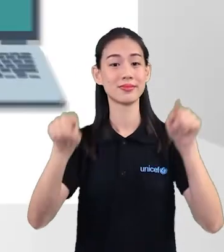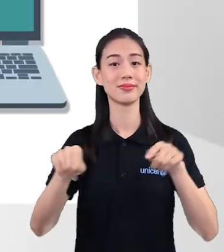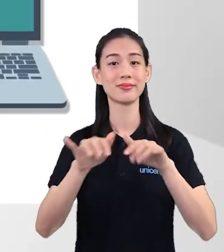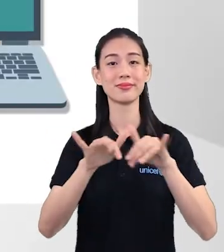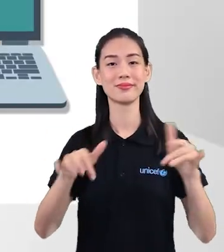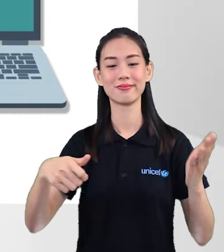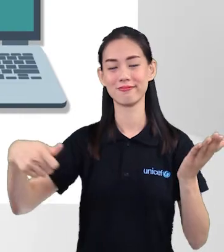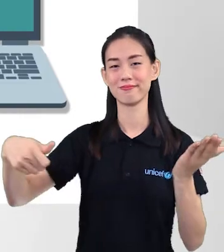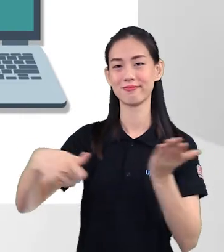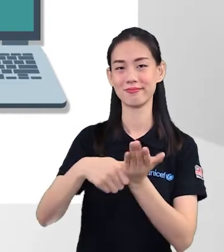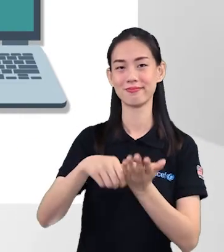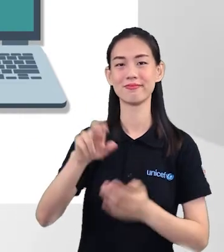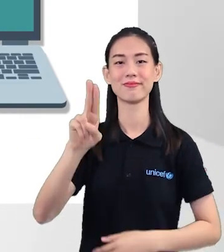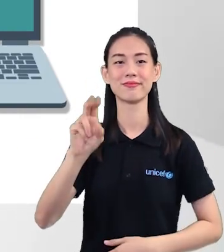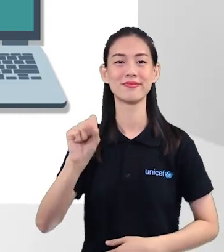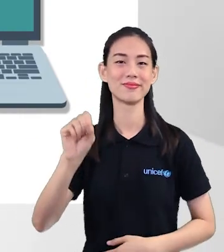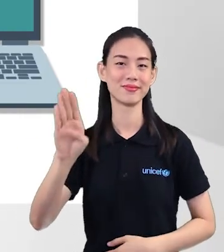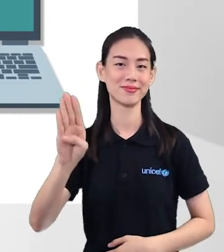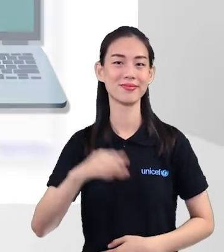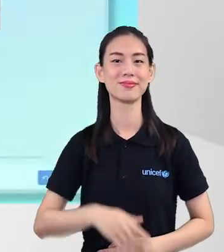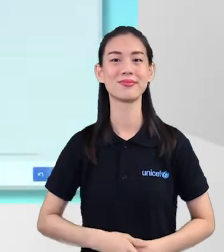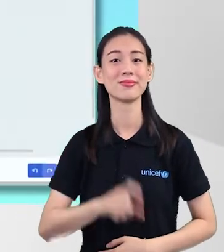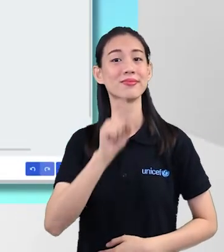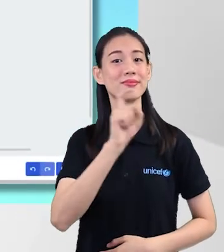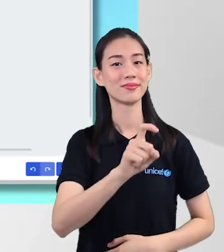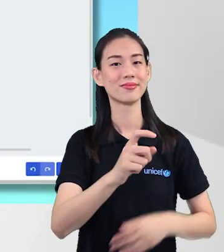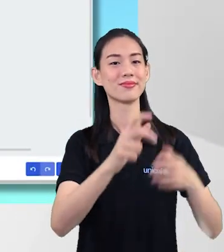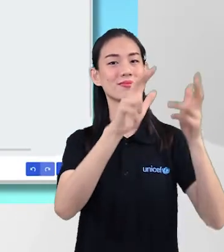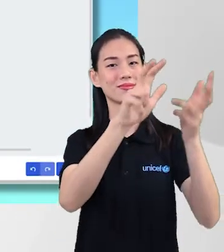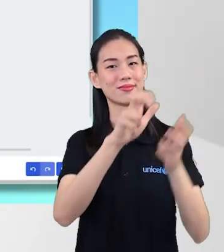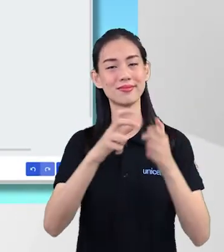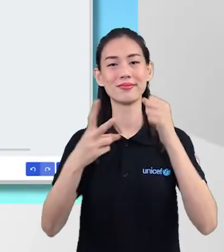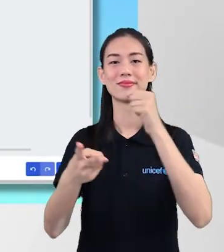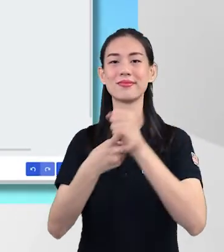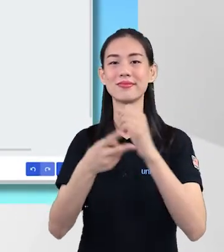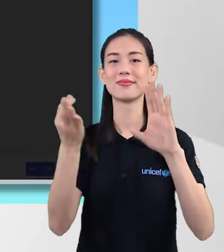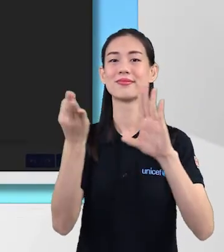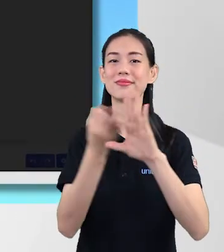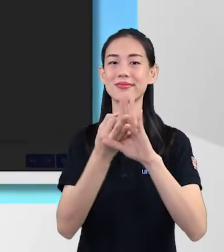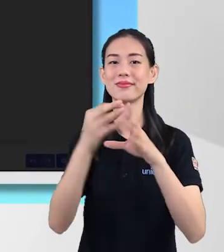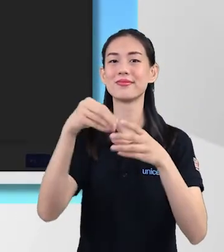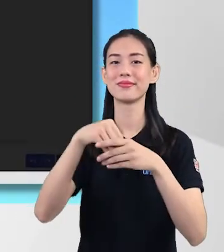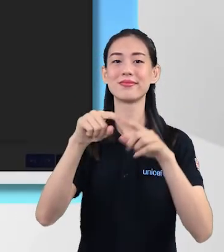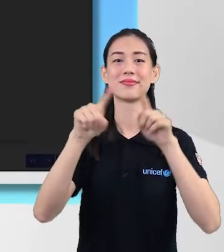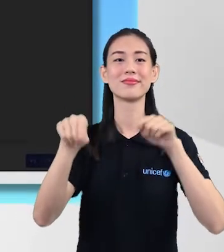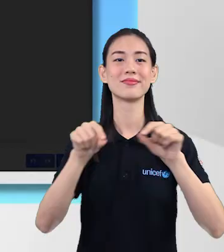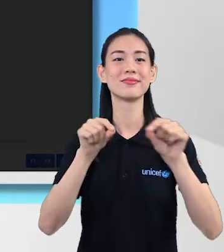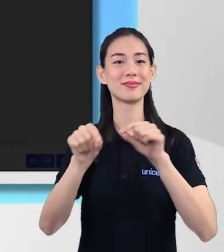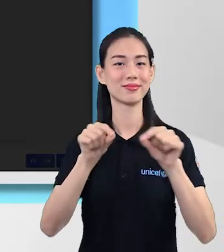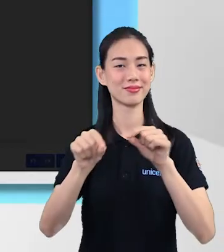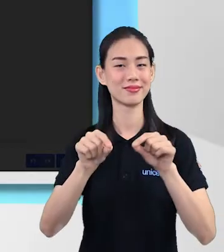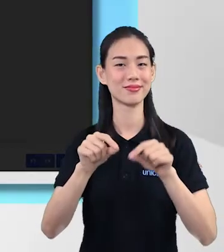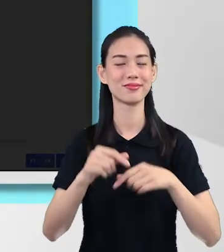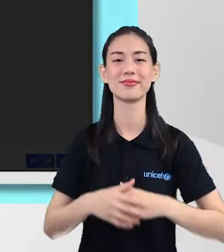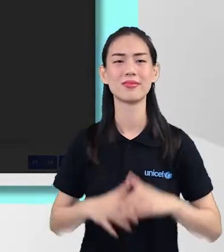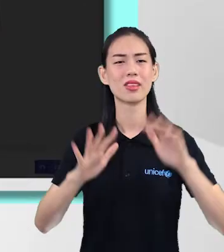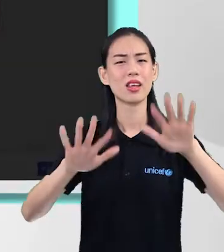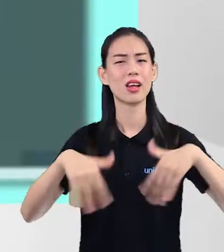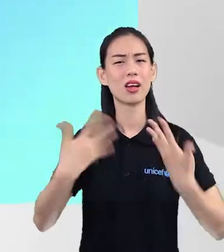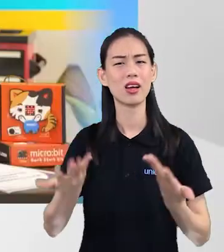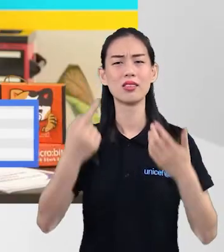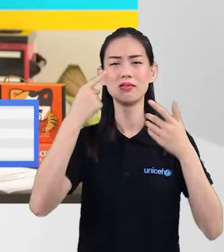pada komputer dengan menggunakan wire USB, tekan download pada perisian dan savekan fail atau cara ke dalam microbit yang telah disambungkan